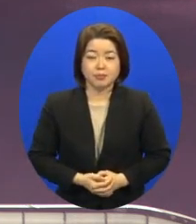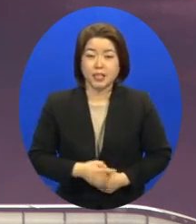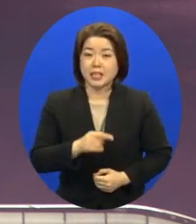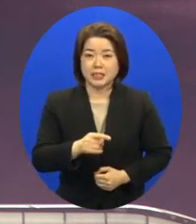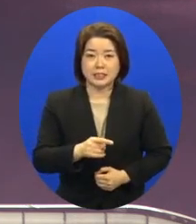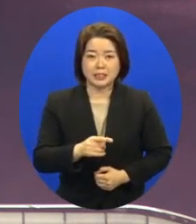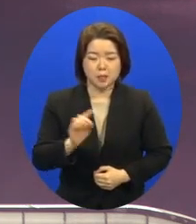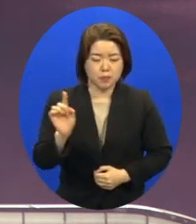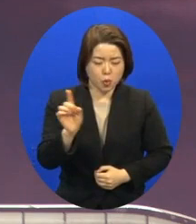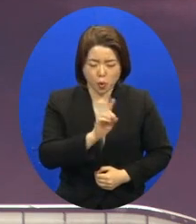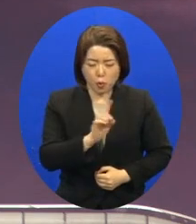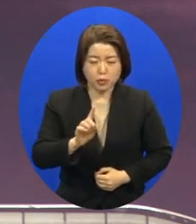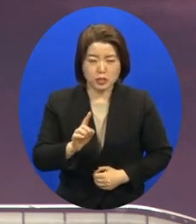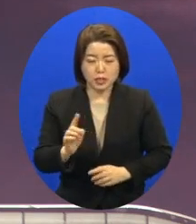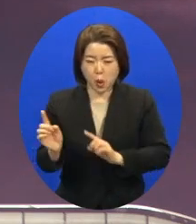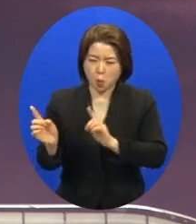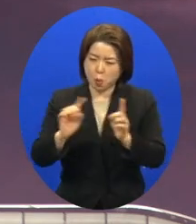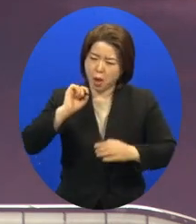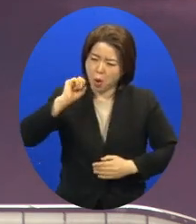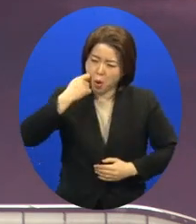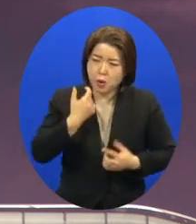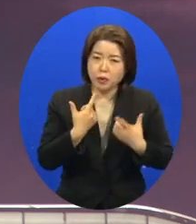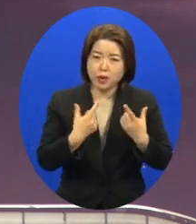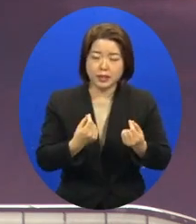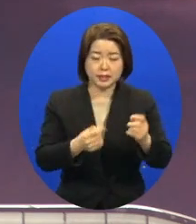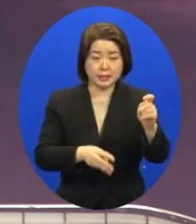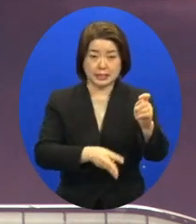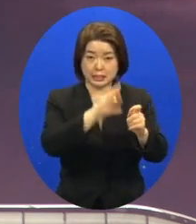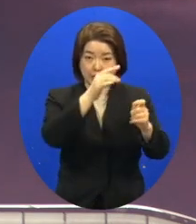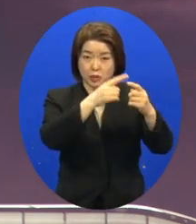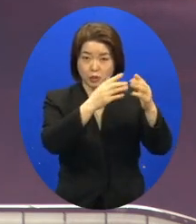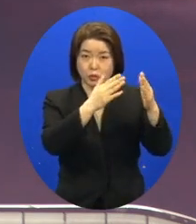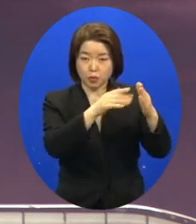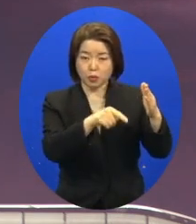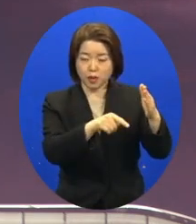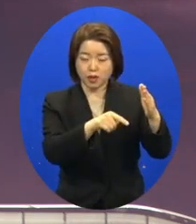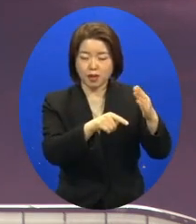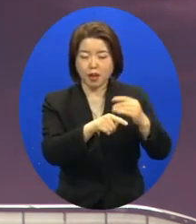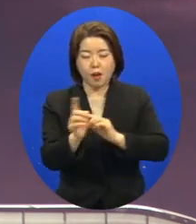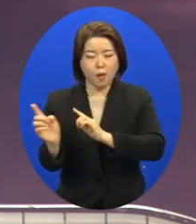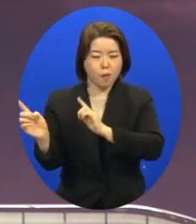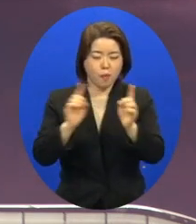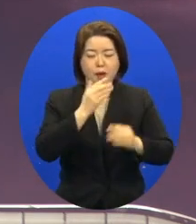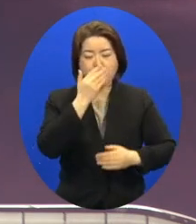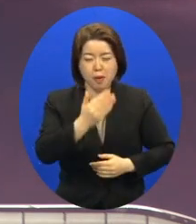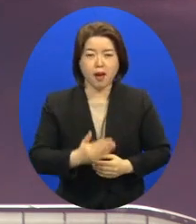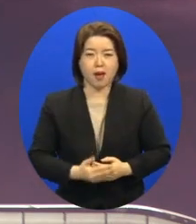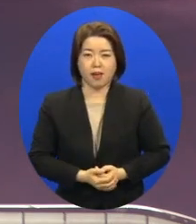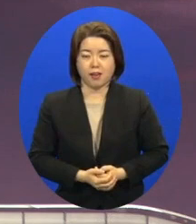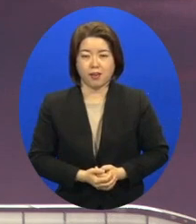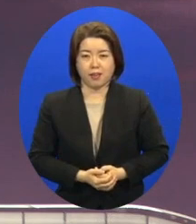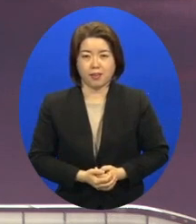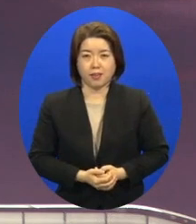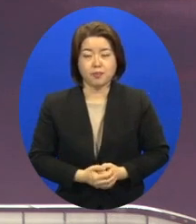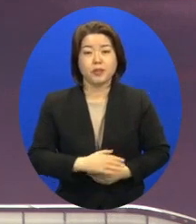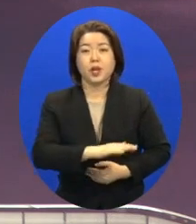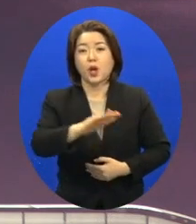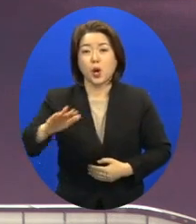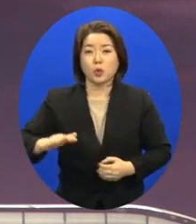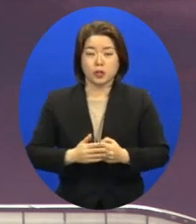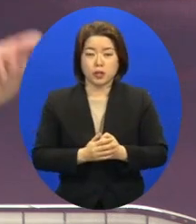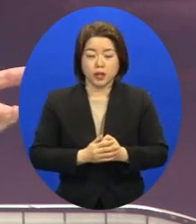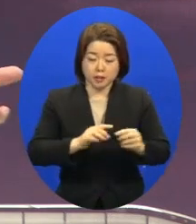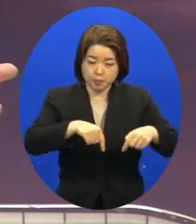정말 도무지 회복할 수 없을 것 같은 고린도 교회도 회복할 수 있었다면 우리가 속해